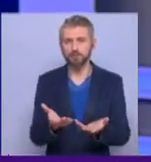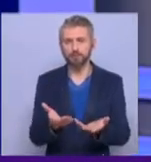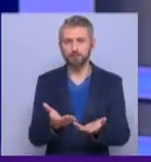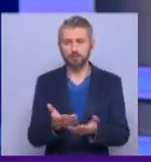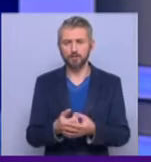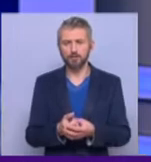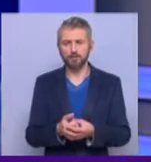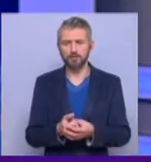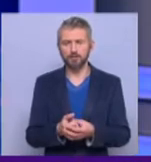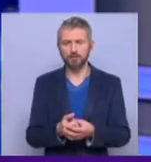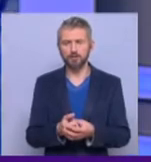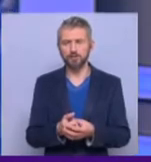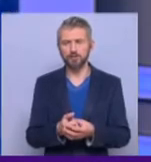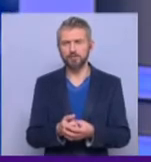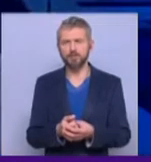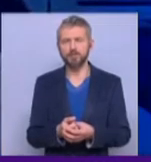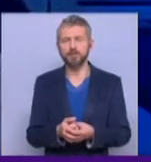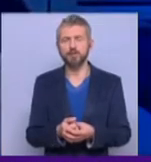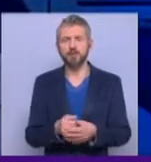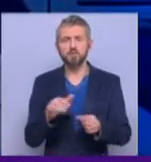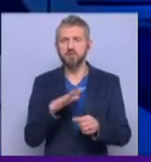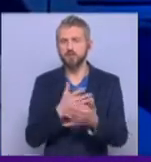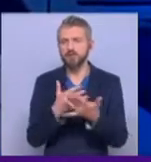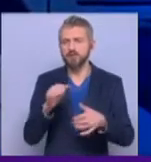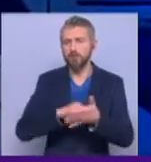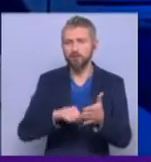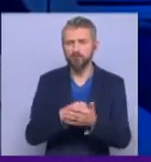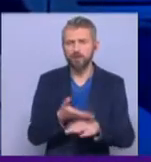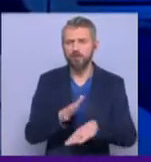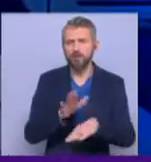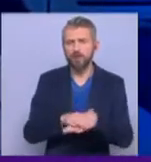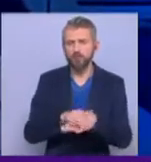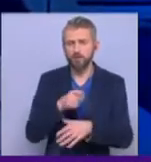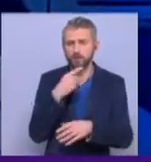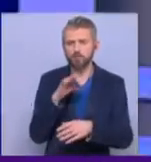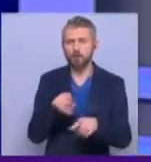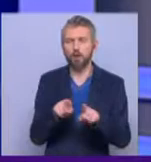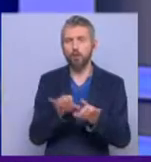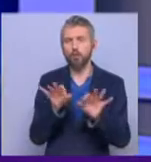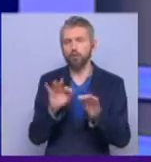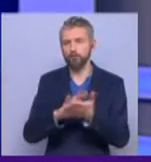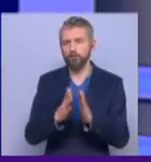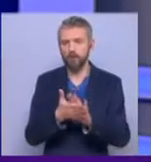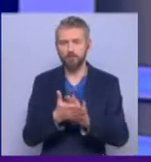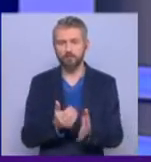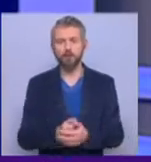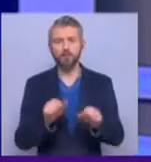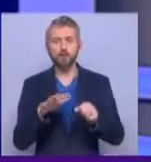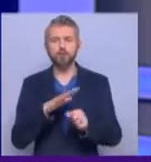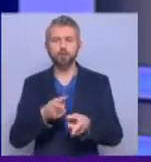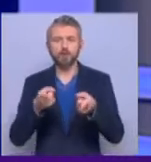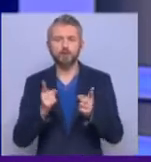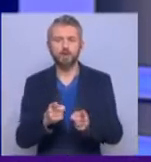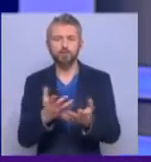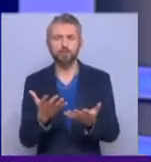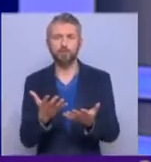маленький тиск, колір і нагар на свічку. Може бути різна причина, просто важко ставити діагноз по такому опису ситуації словесному. Може бути дійсно там нагар